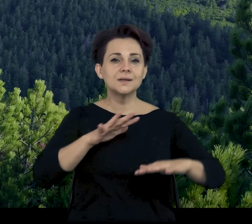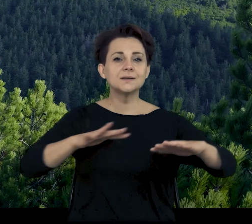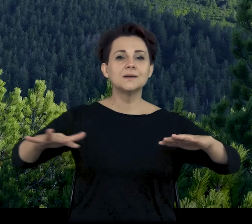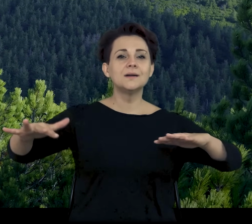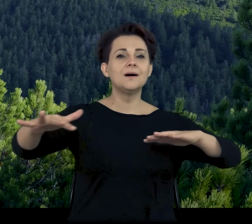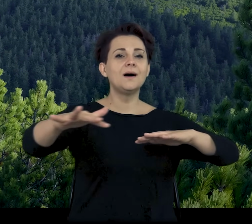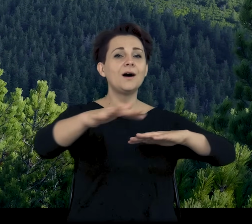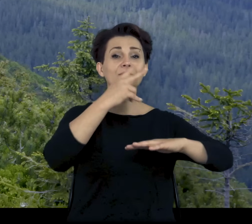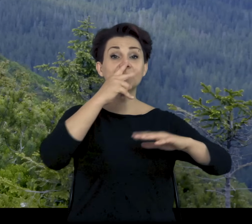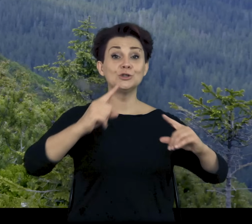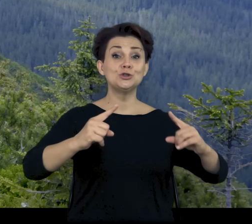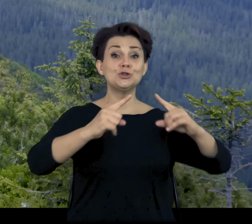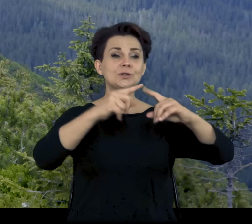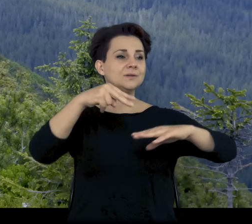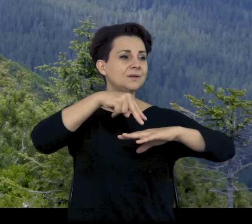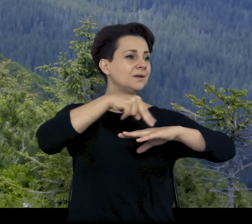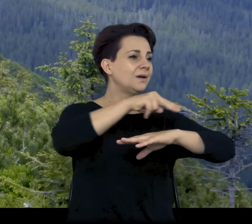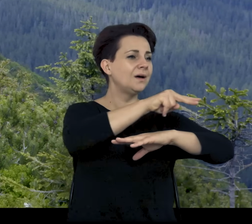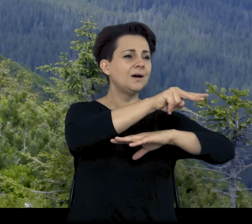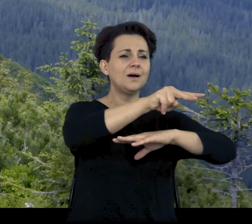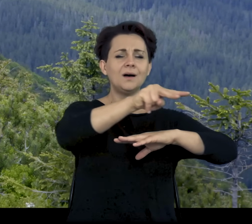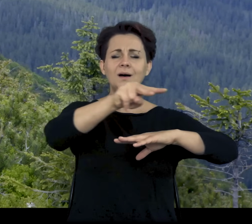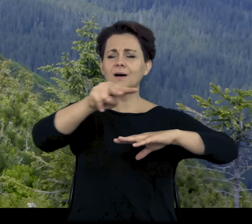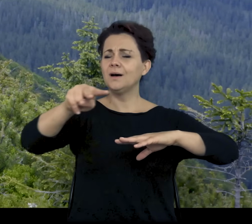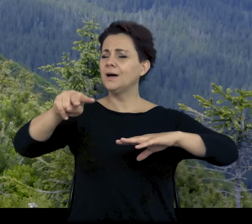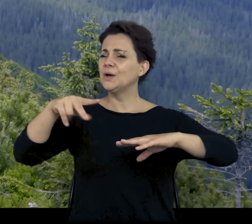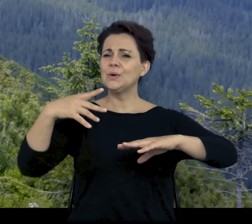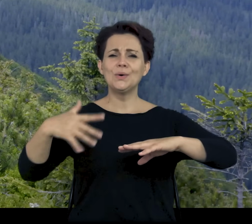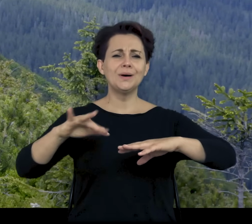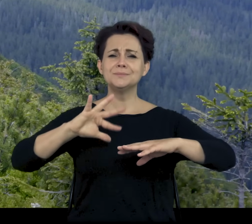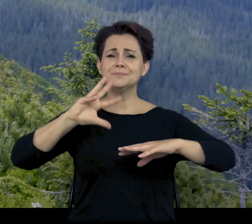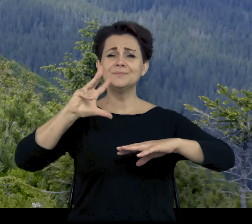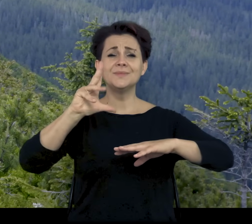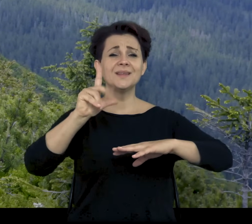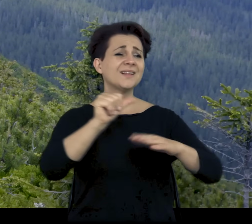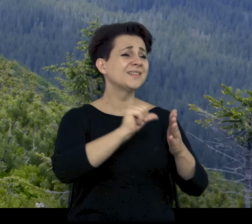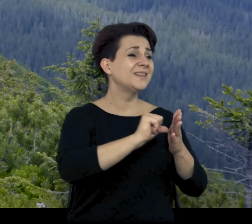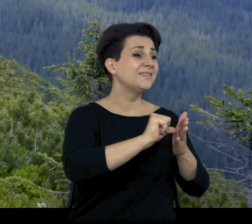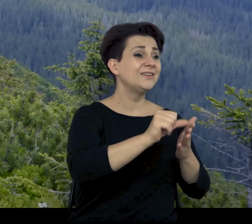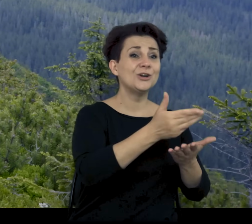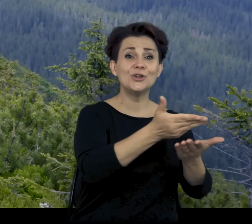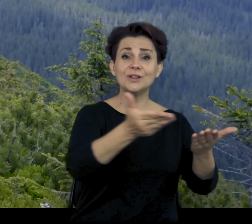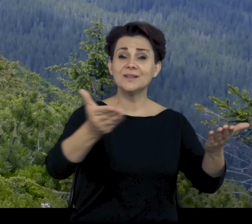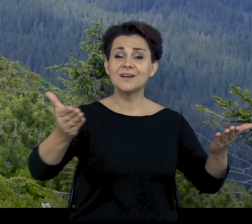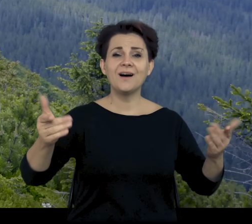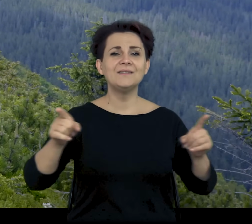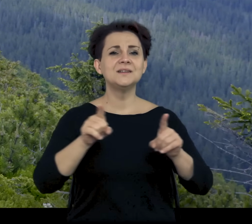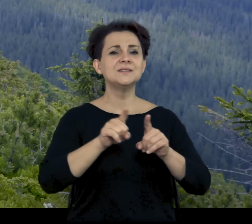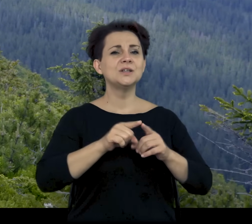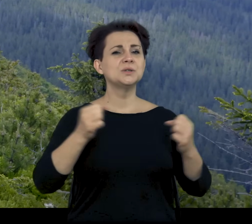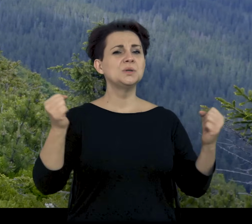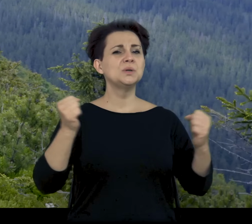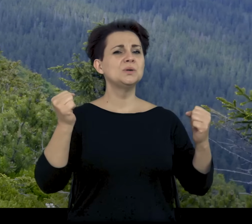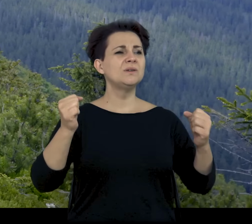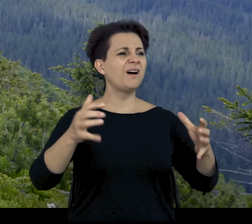Krajobraz, jaki roztacza się ze szczytu, urzeka swoją malowniczością, wyjątkowością i